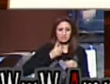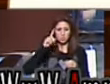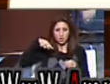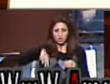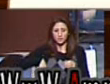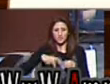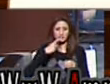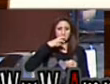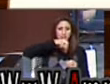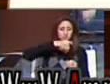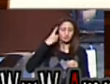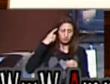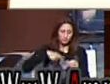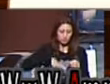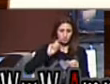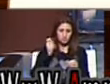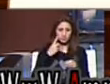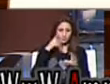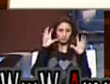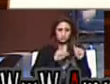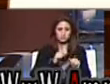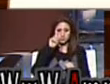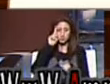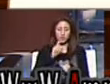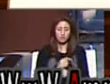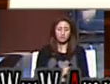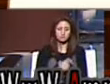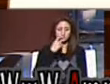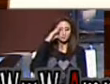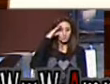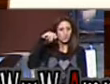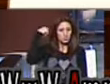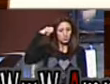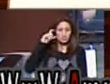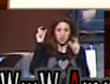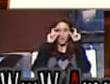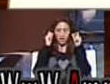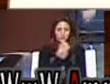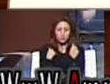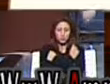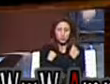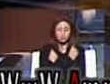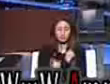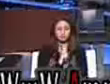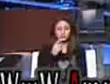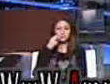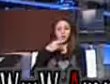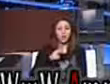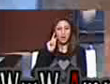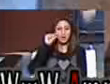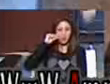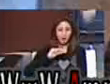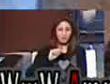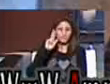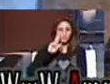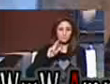لمرتكب الجريمه في اقرب وقت وبنعلن عنها في الوقت المناسب. شكرا ست اللواء احمد ضيف صقر مدير امن الاقصر. معنا على التليفون ايضا الاستاذ عبد المنعم عبد العظيم صديق